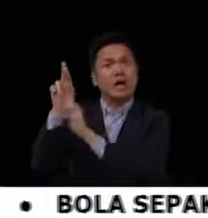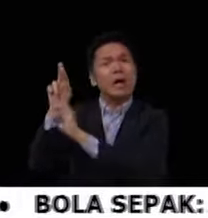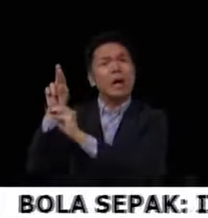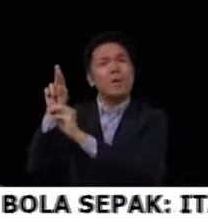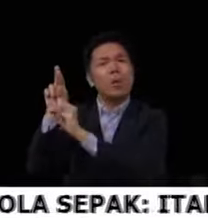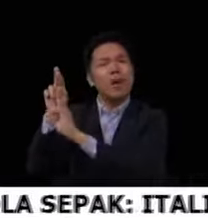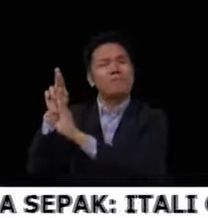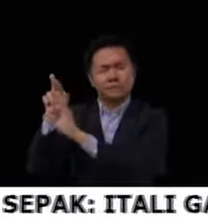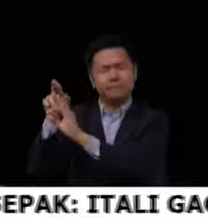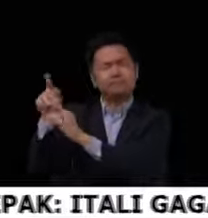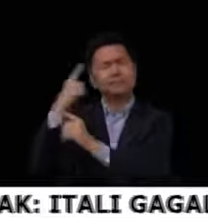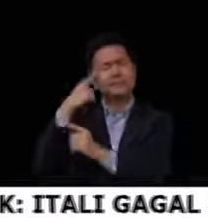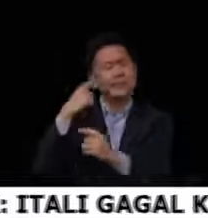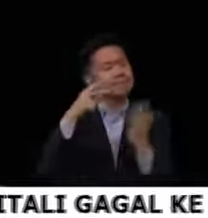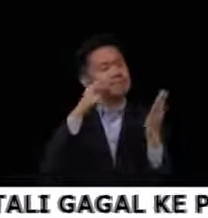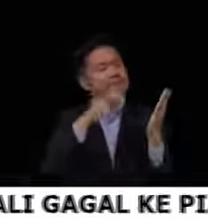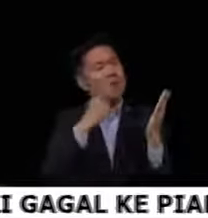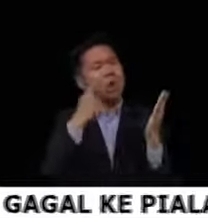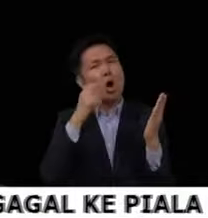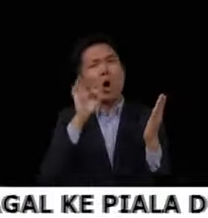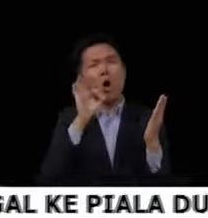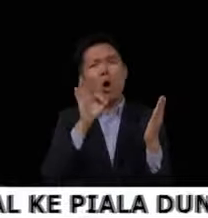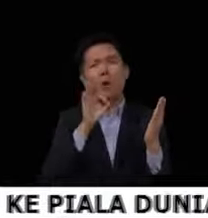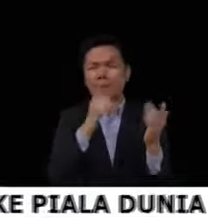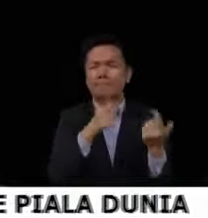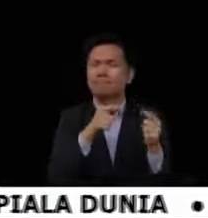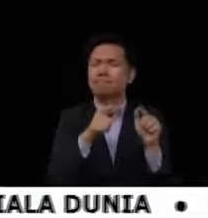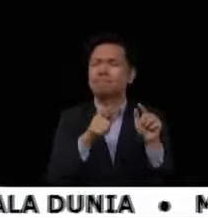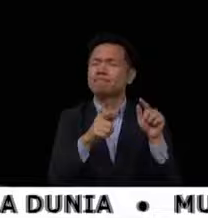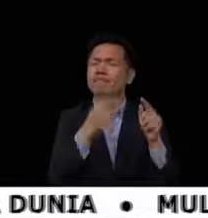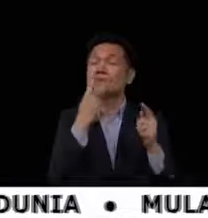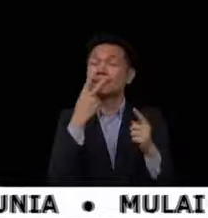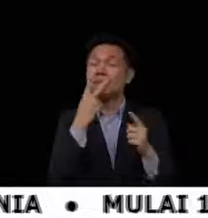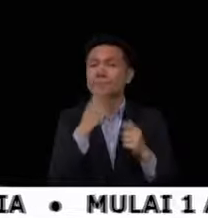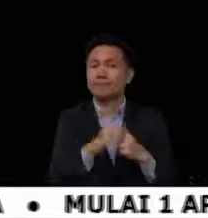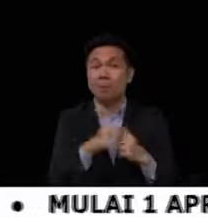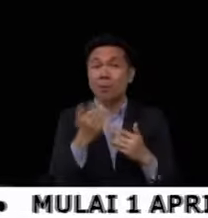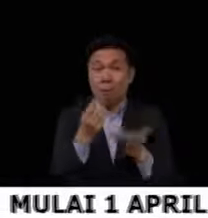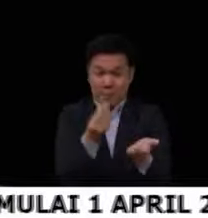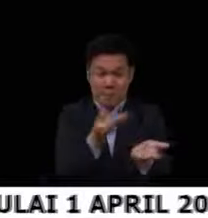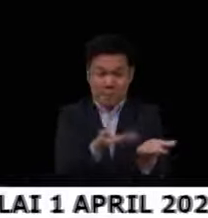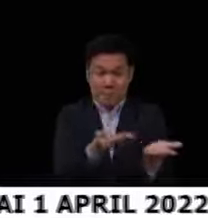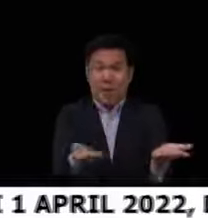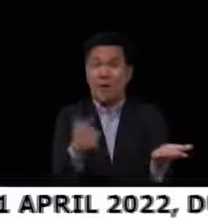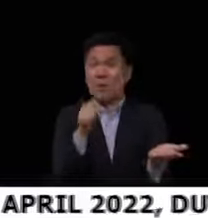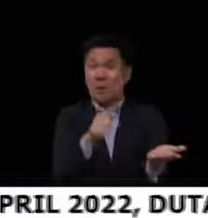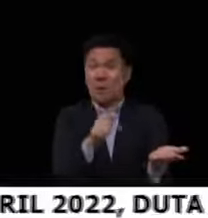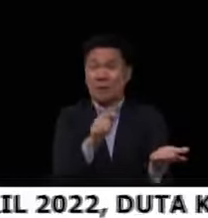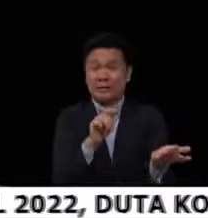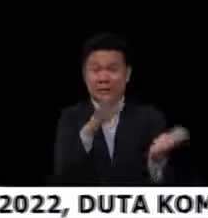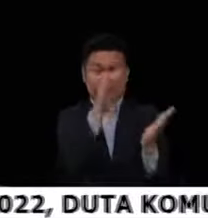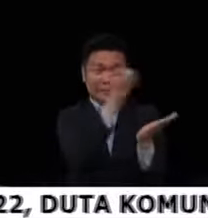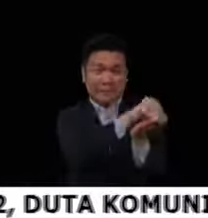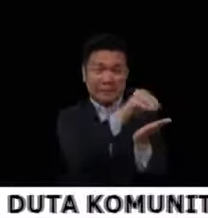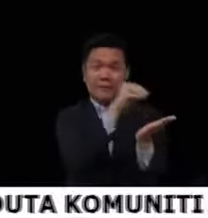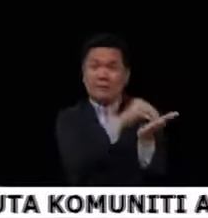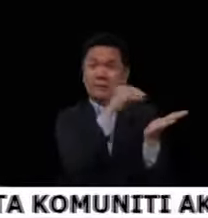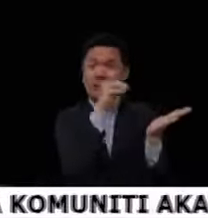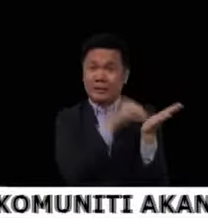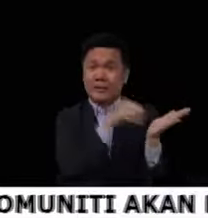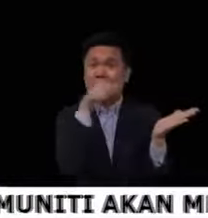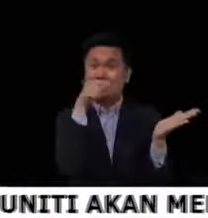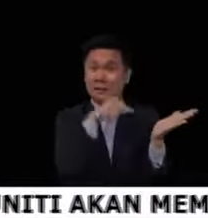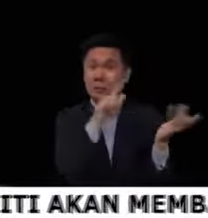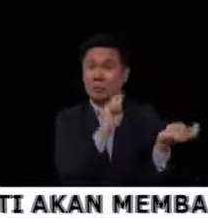bahwa file mereka akan mempertimbangkan untuk memperluas kan pertama sekali dcg bahan-bahan yang boleh HD dimasukkan dalam kategori